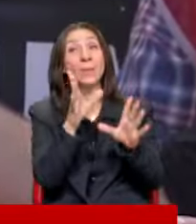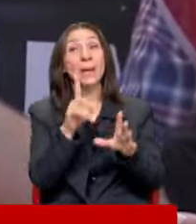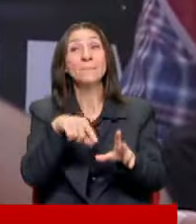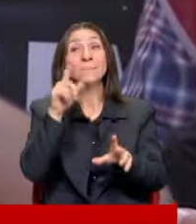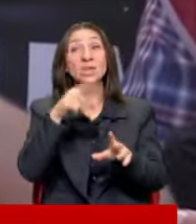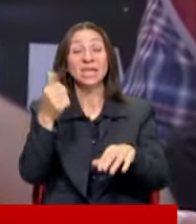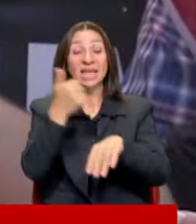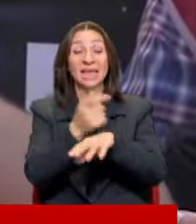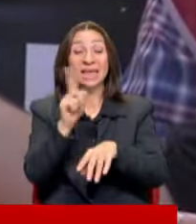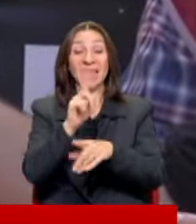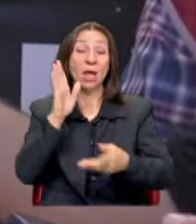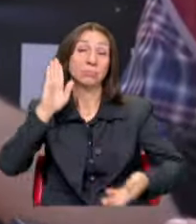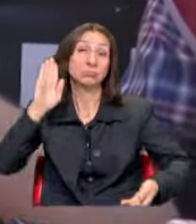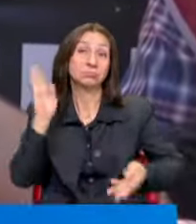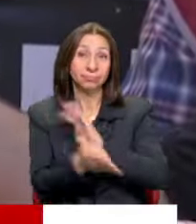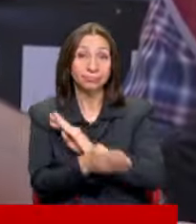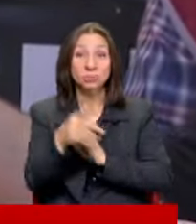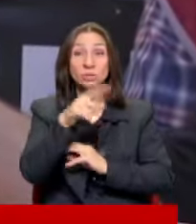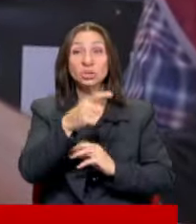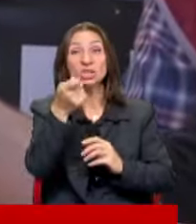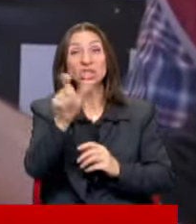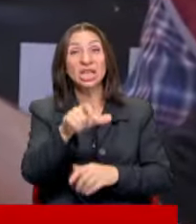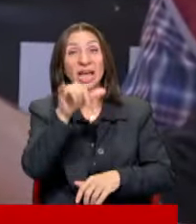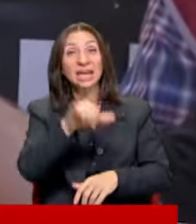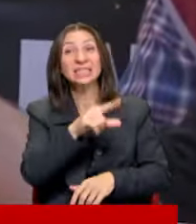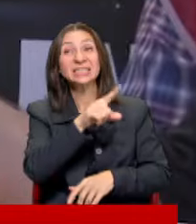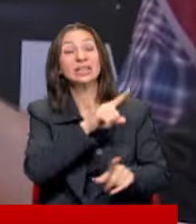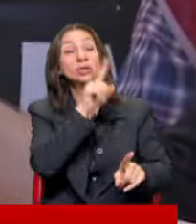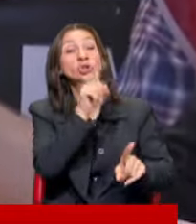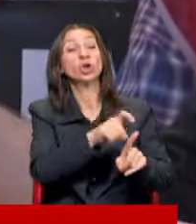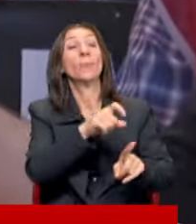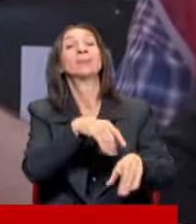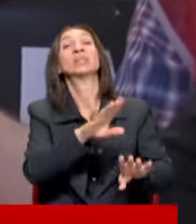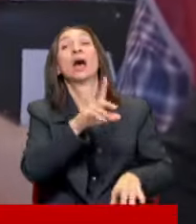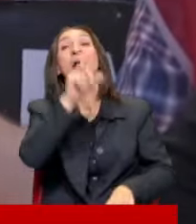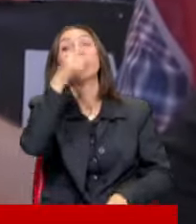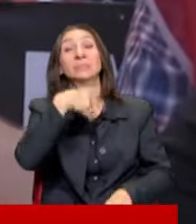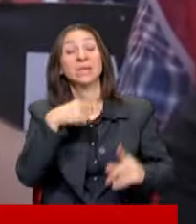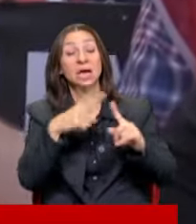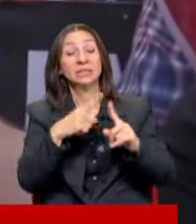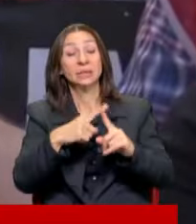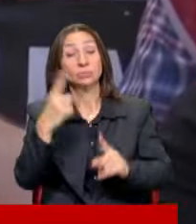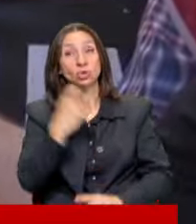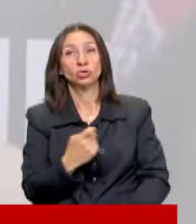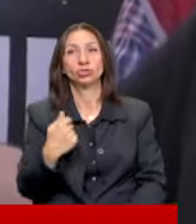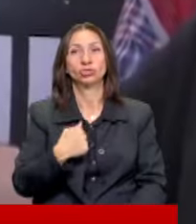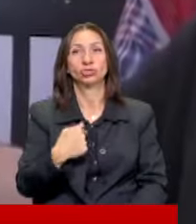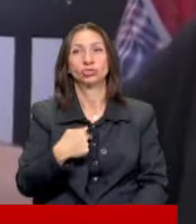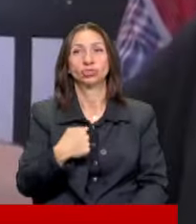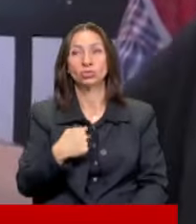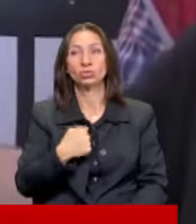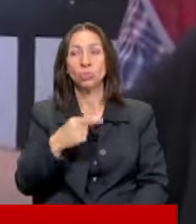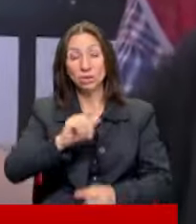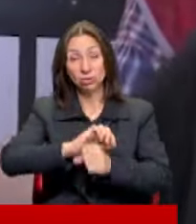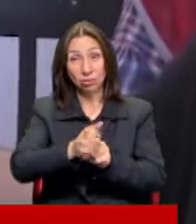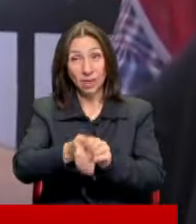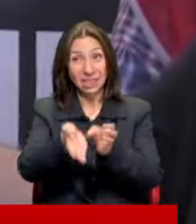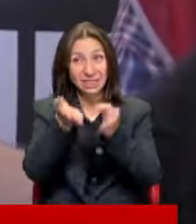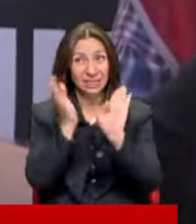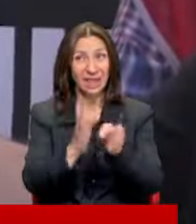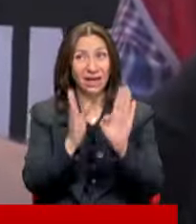Bir gün iktidar değiştiğinde bu işçinin hakkını senden sormazsa Allah hesabını bizden sorsun böyle zulme devam